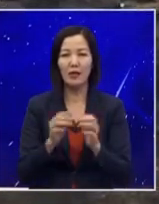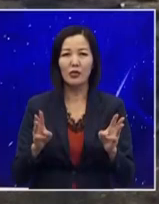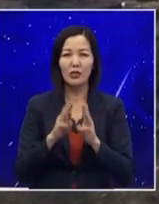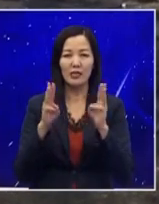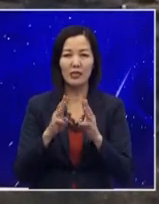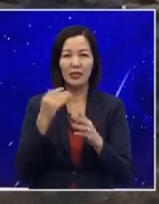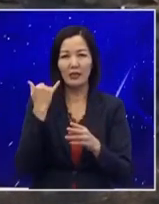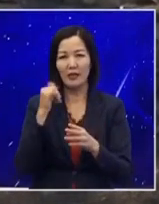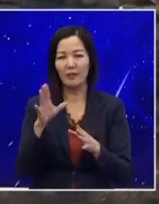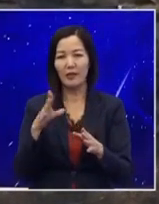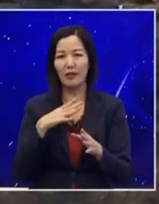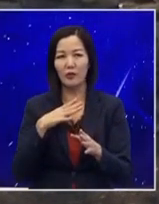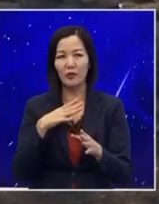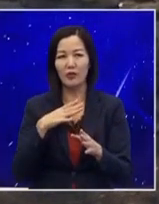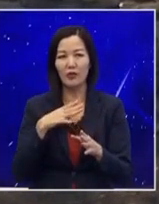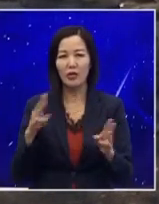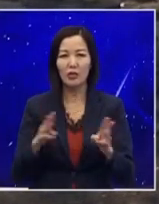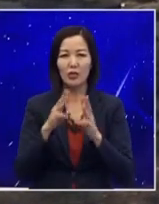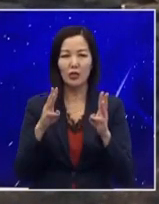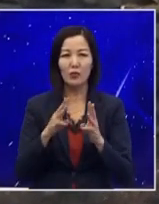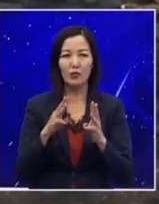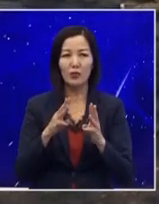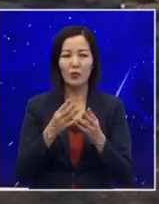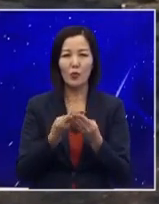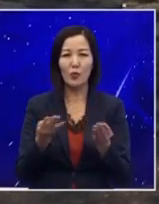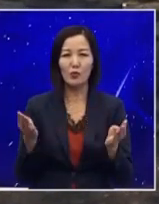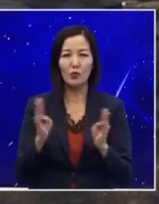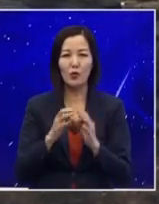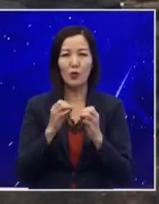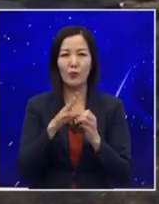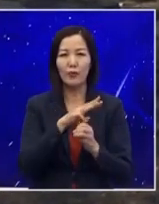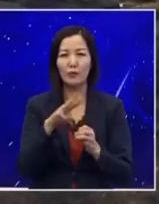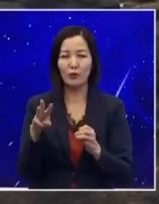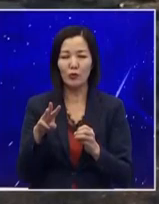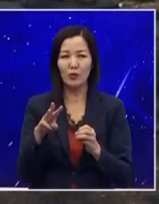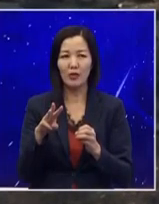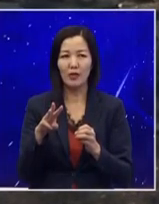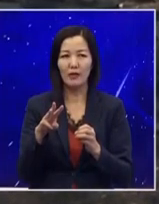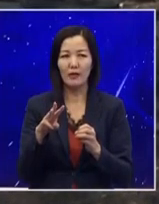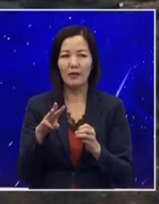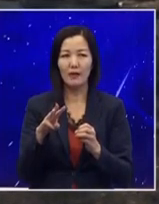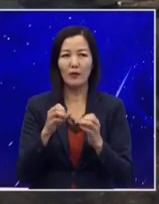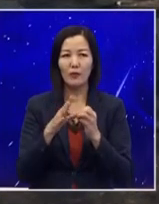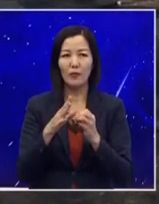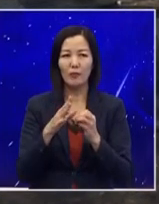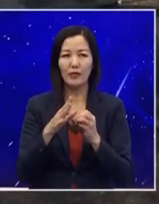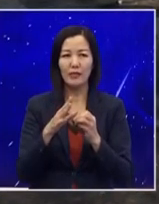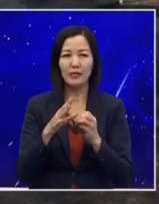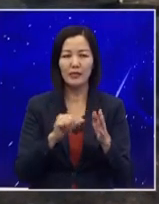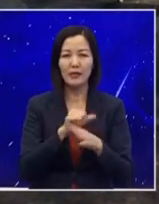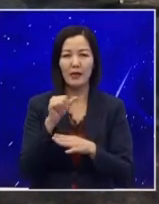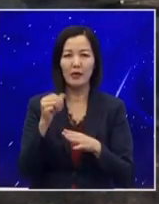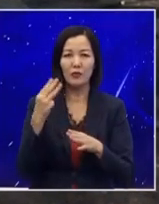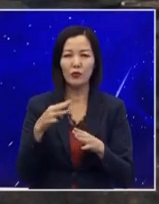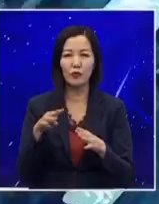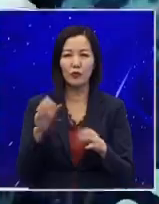түсті. Жанудың оқшаланған уақыты 15 минут, 15 сағат 33 минутта толықтай